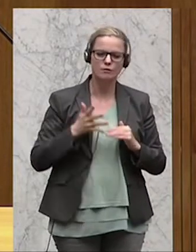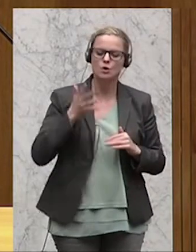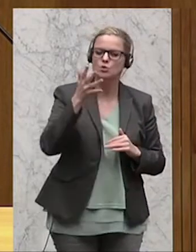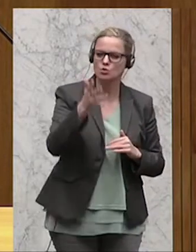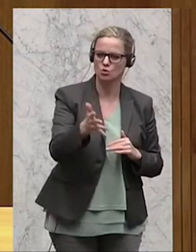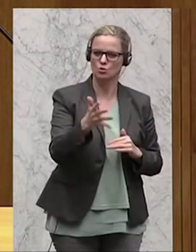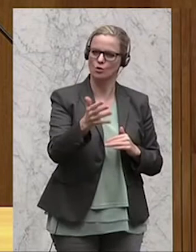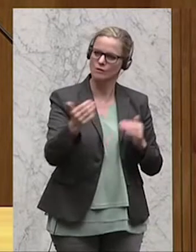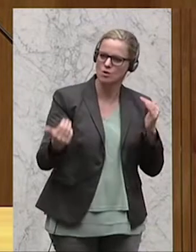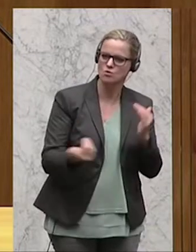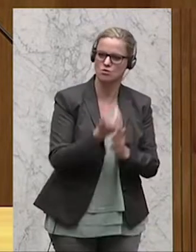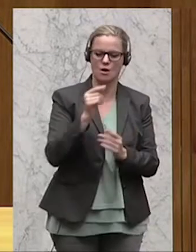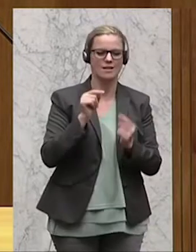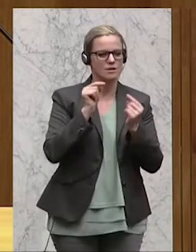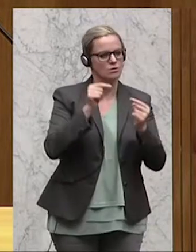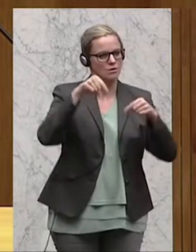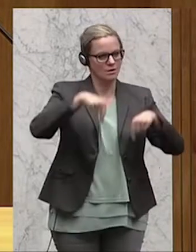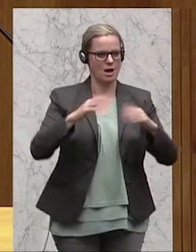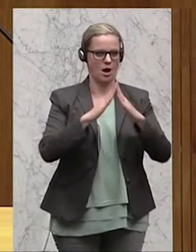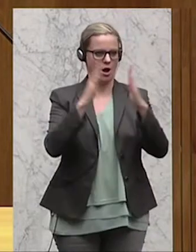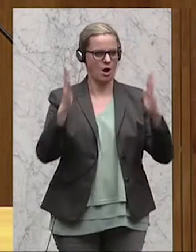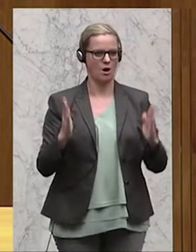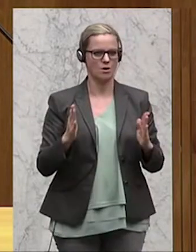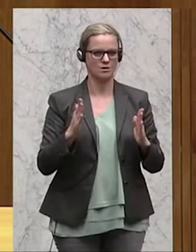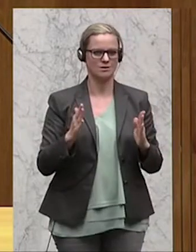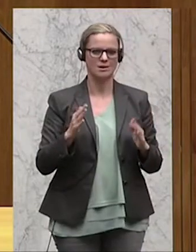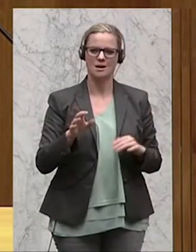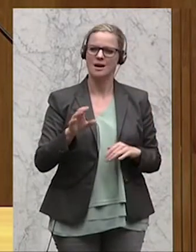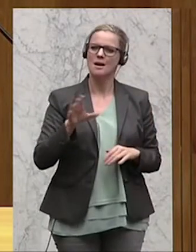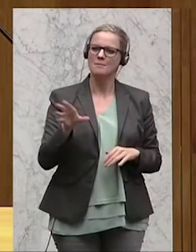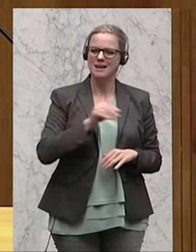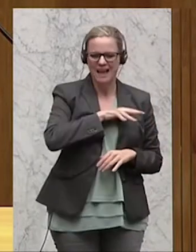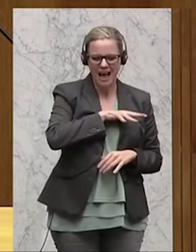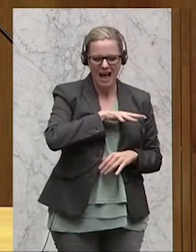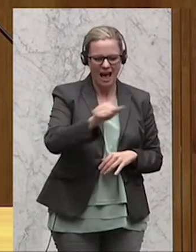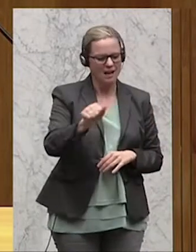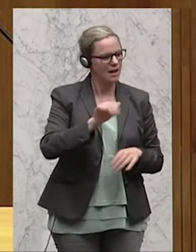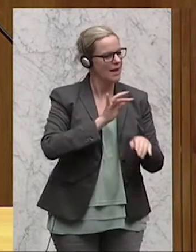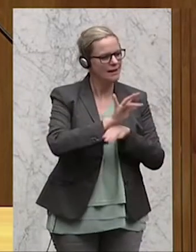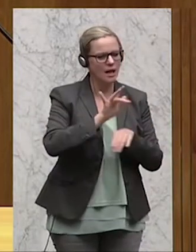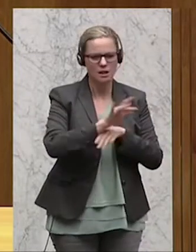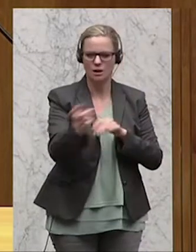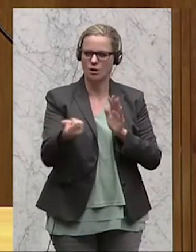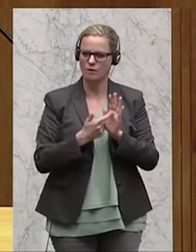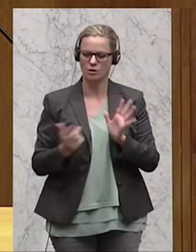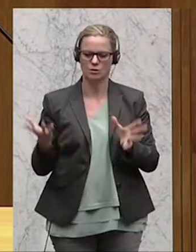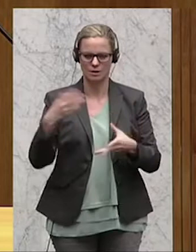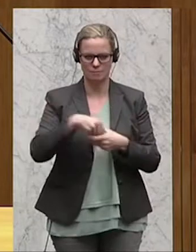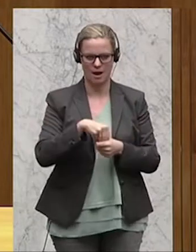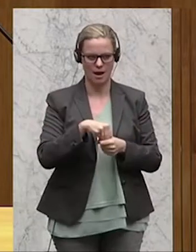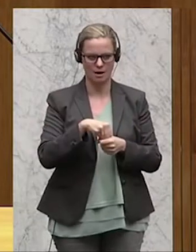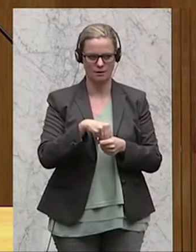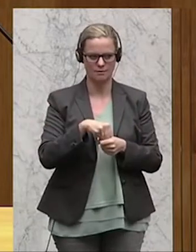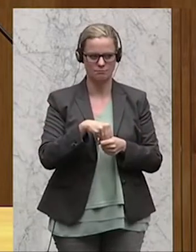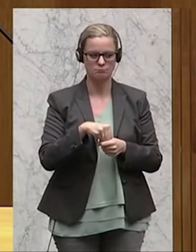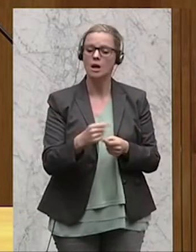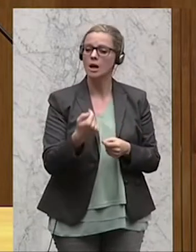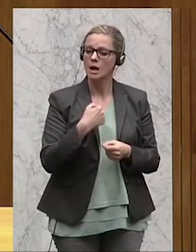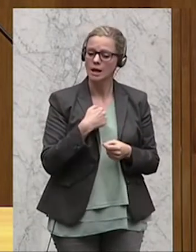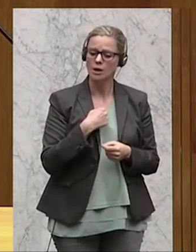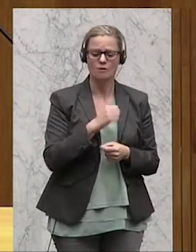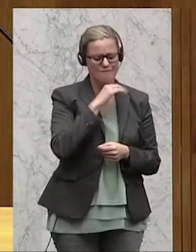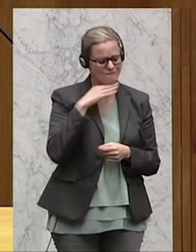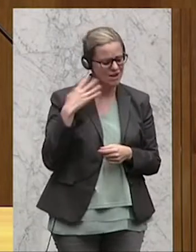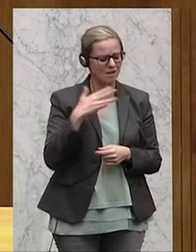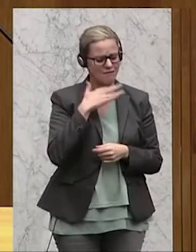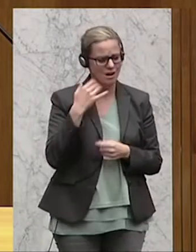künftige erneute Debatte hier im Haus mit allen unterstützenswerten Kritiken und Forderungen. Denn ich und so wie andere, viele